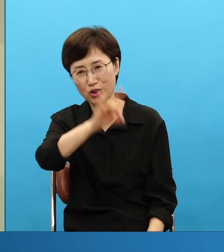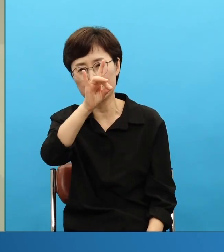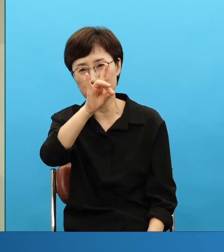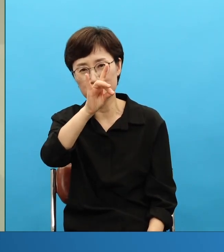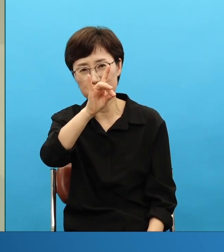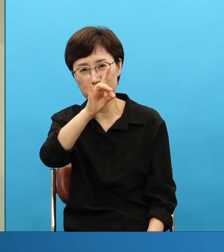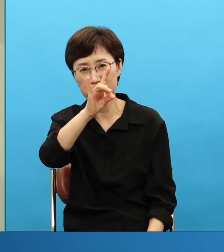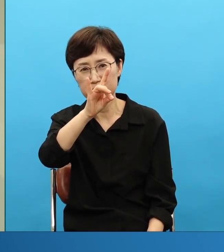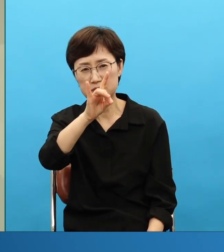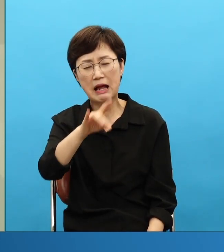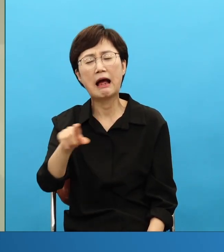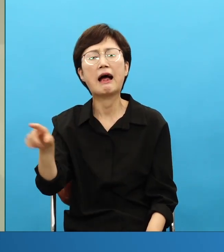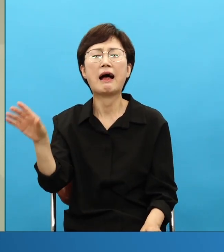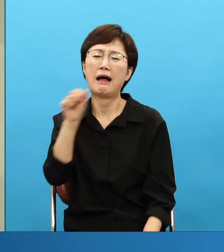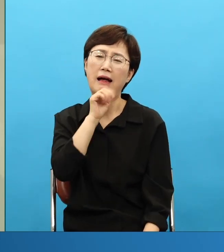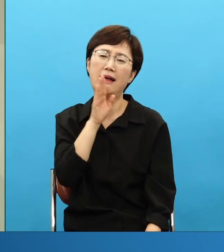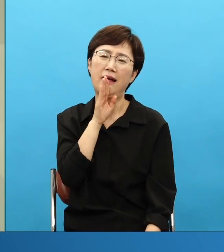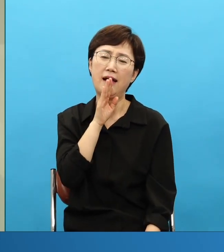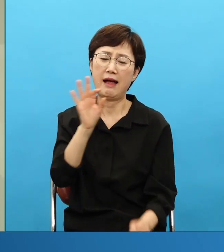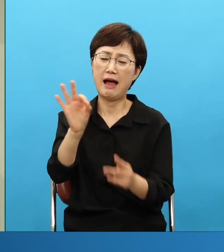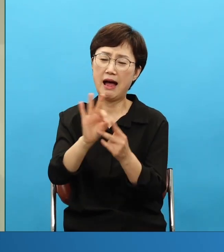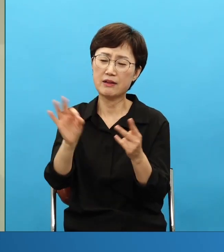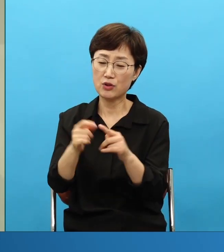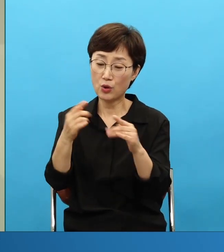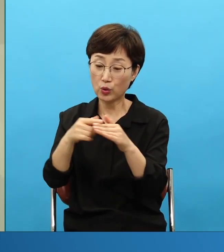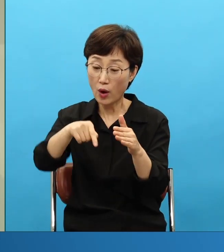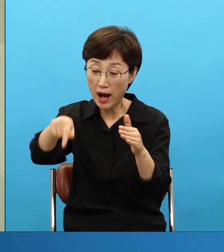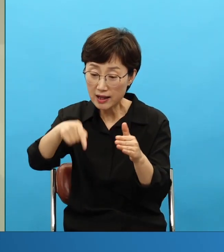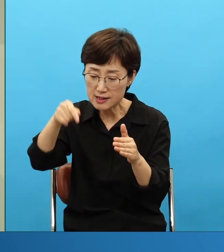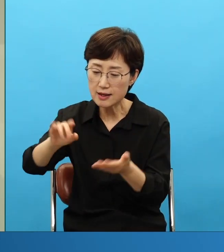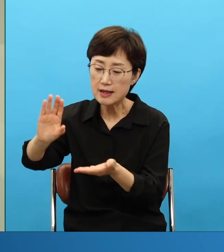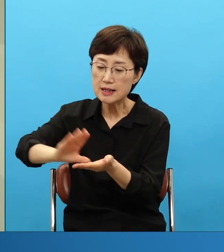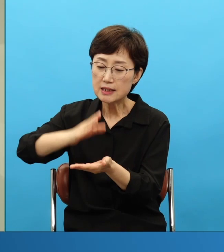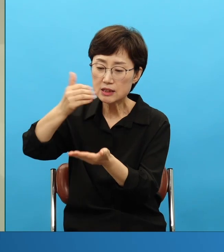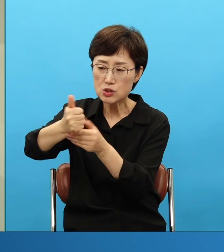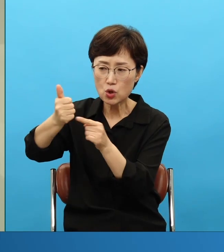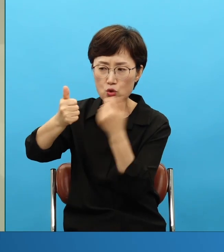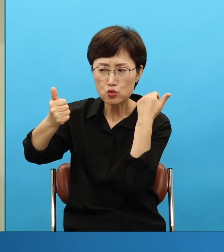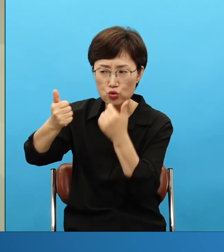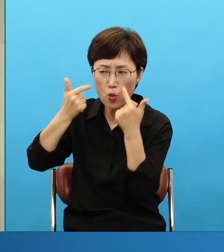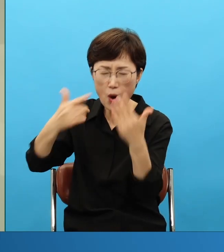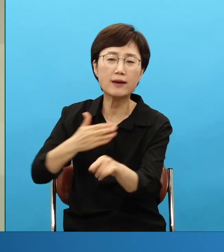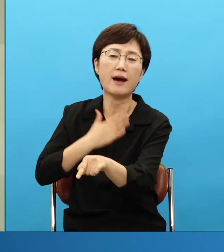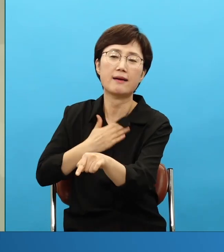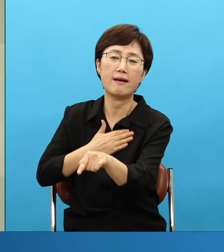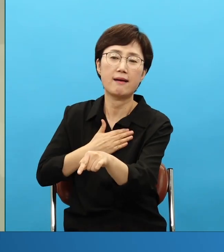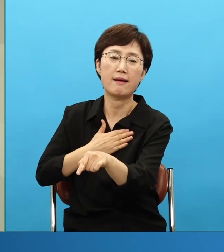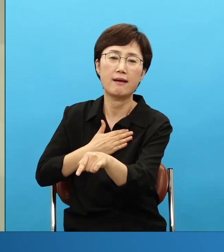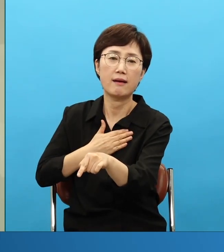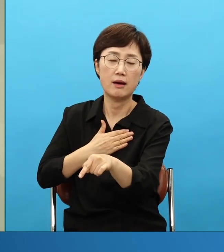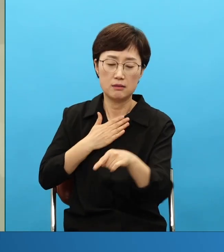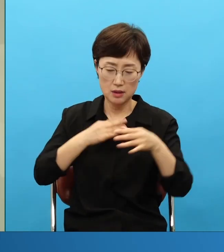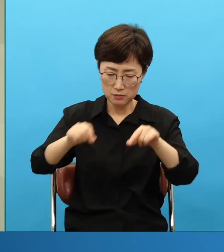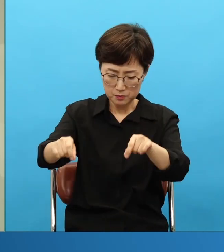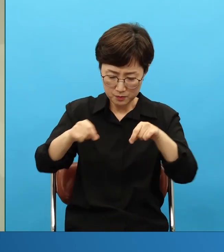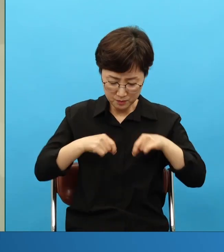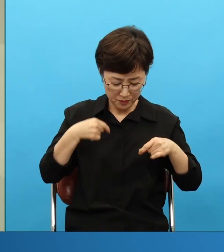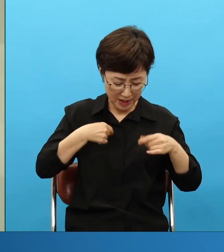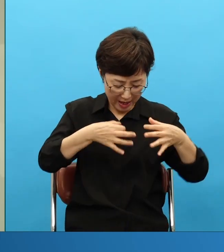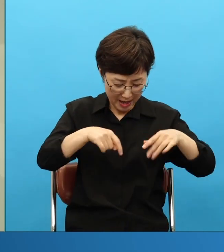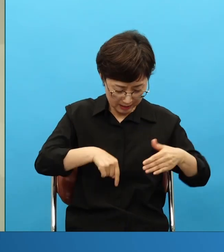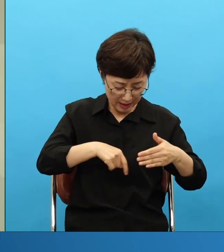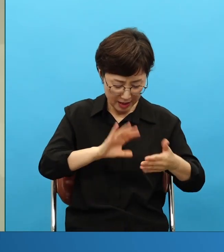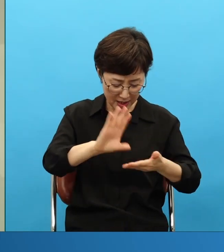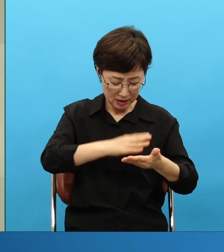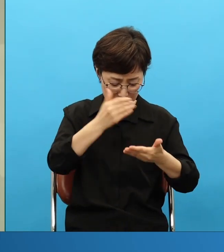that correctly knew Christ. 그리스도가 무슨 말인지 아는 걸. That they knew what Christ meant. 이 망대를 세운 거예요. And so they raised this 흑암이 막 partisan. 무너지는